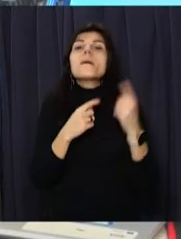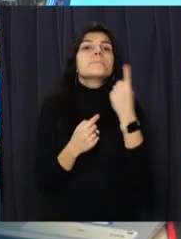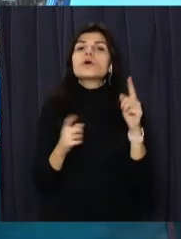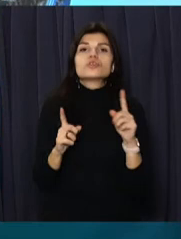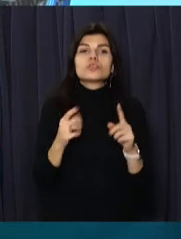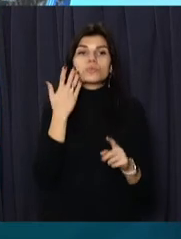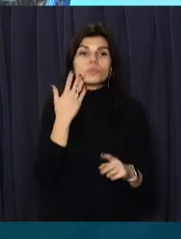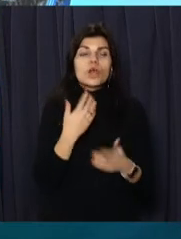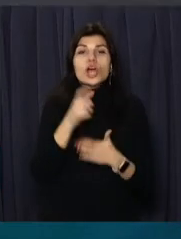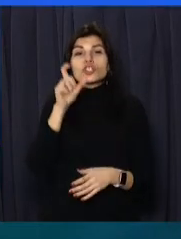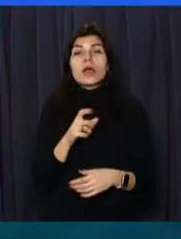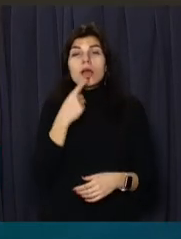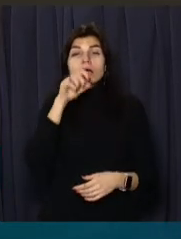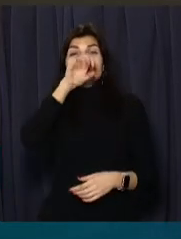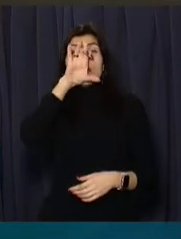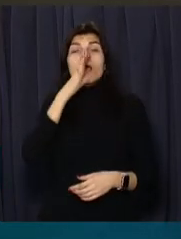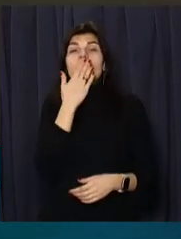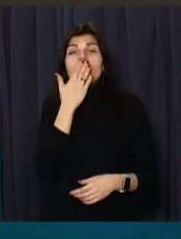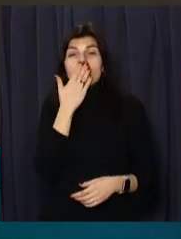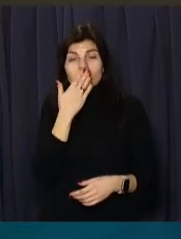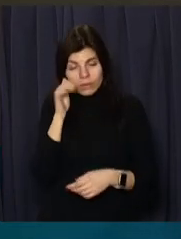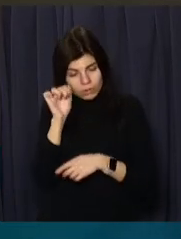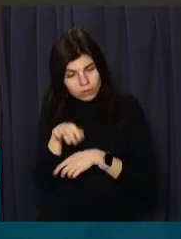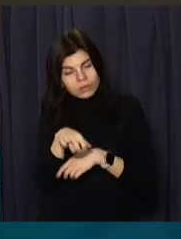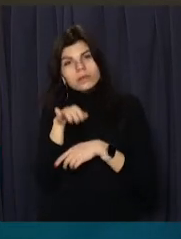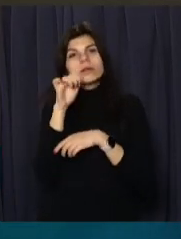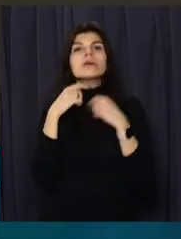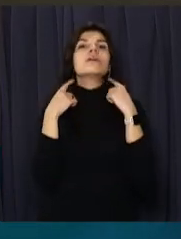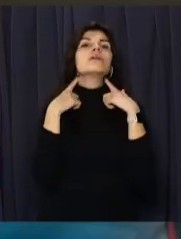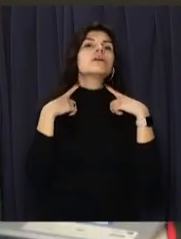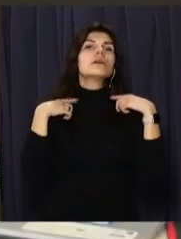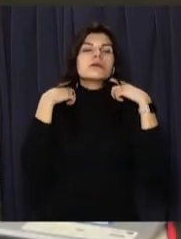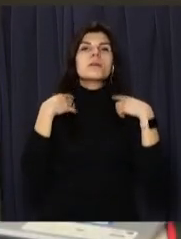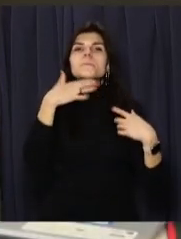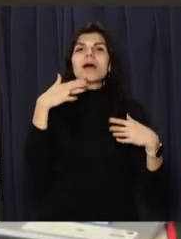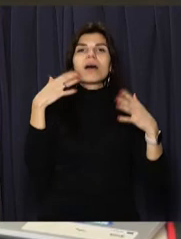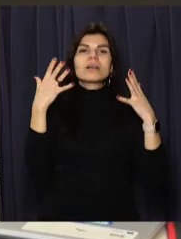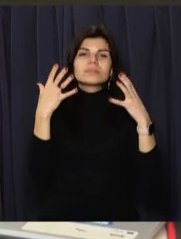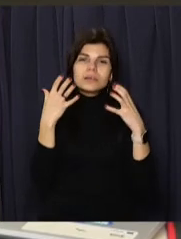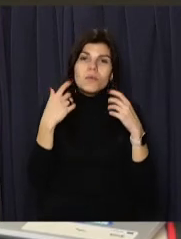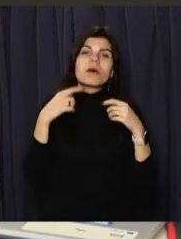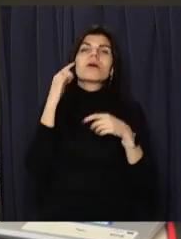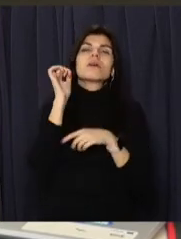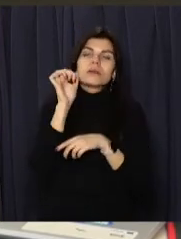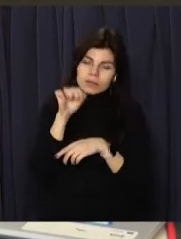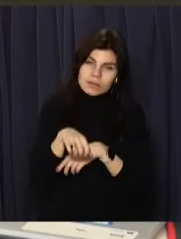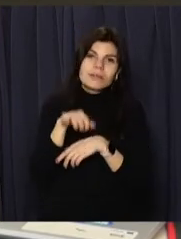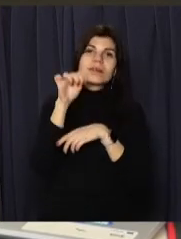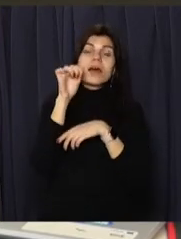ви чаще всього зіваєте. Наклоняєте голову, мишці розслабляються, шиї, і ви починаєте клівати головою, як